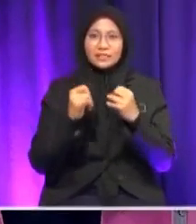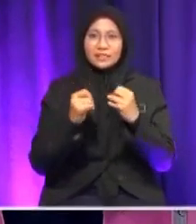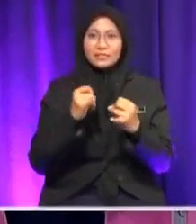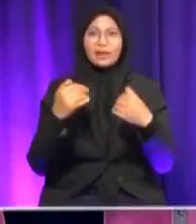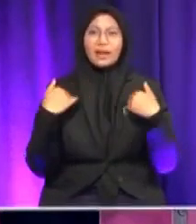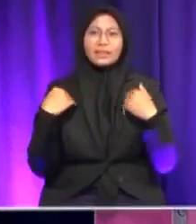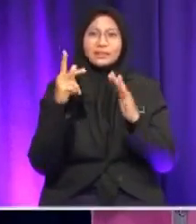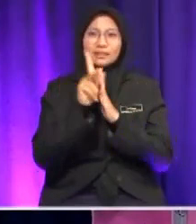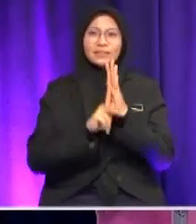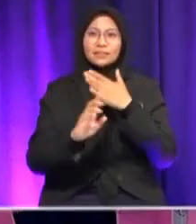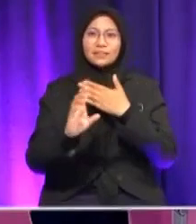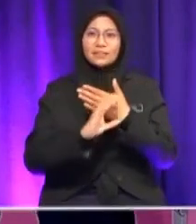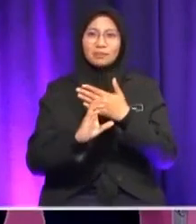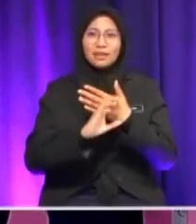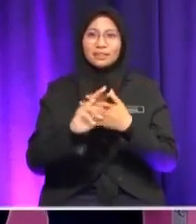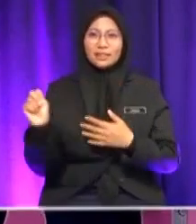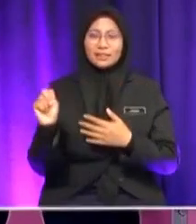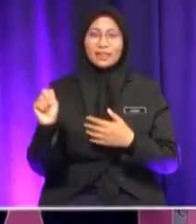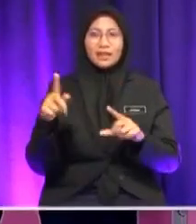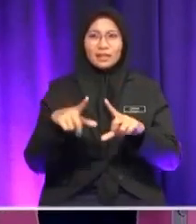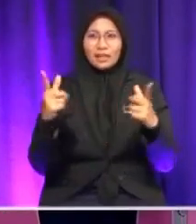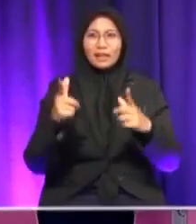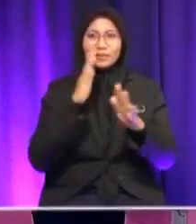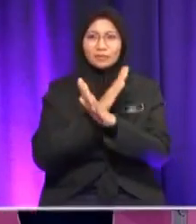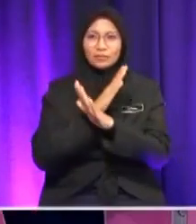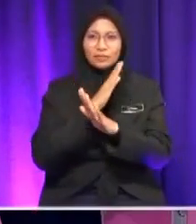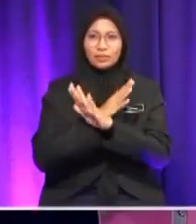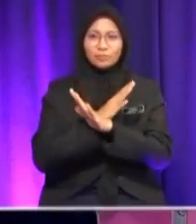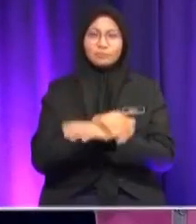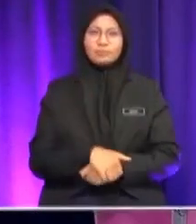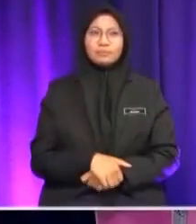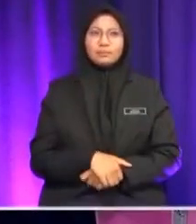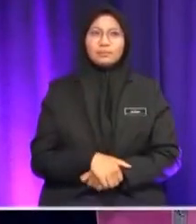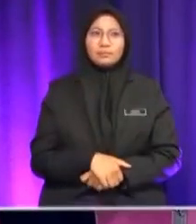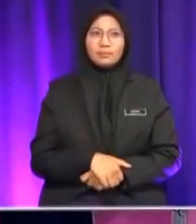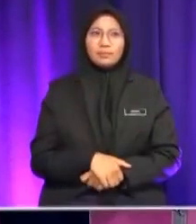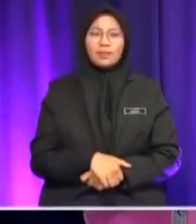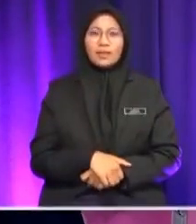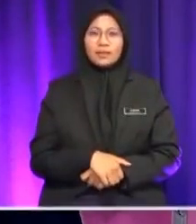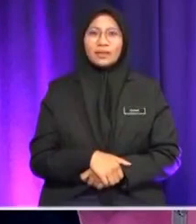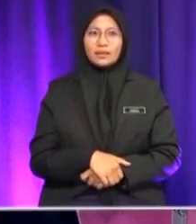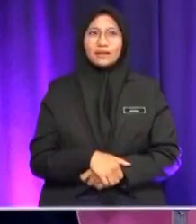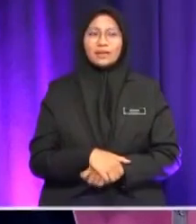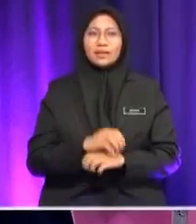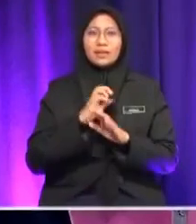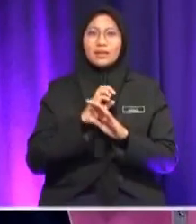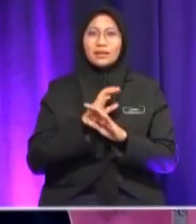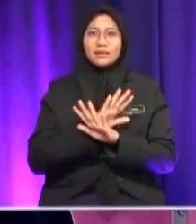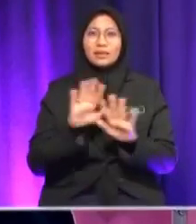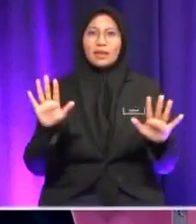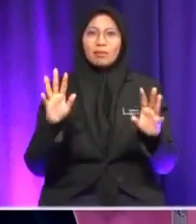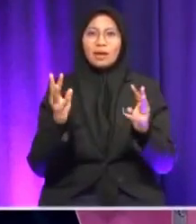kad kredit kita. Okey, seterusnya pula, mengelakkan daripada